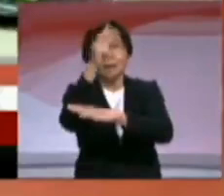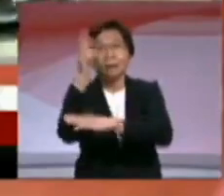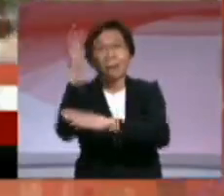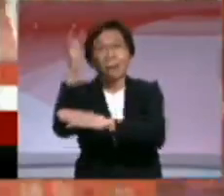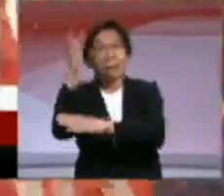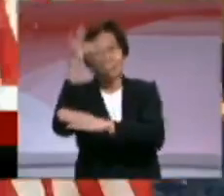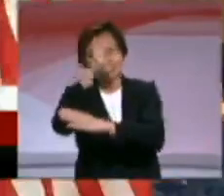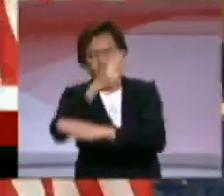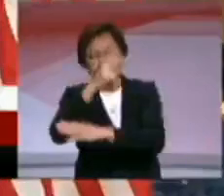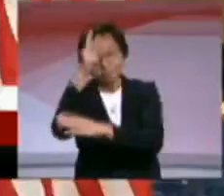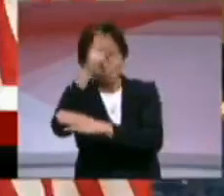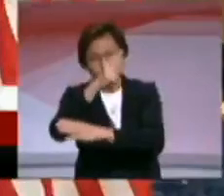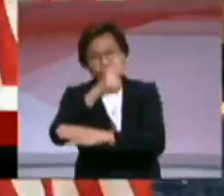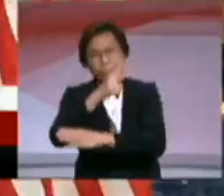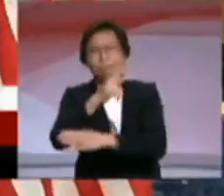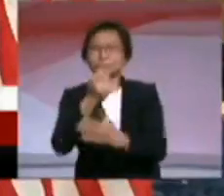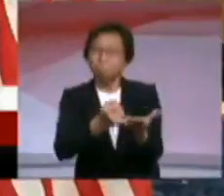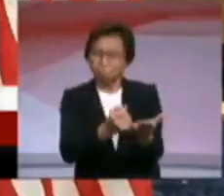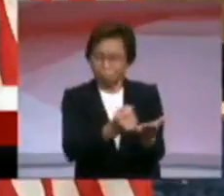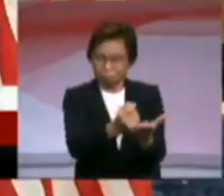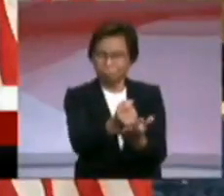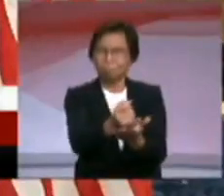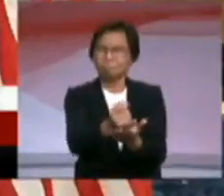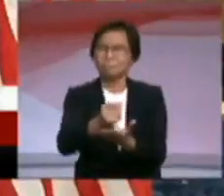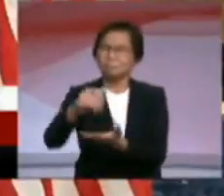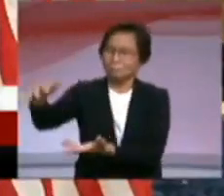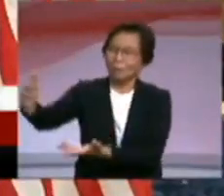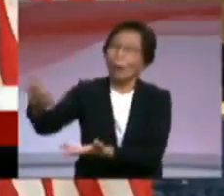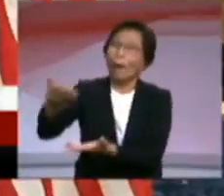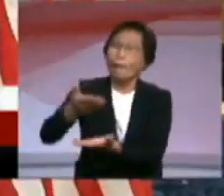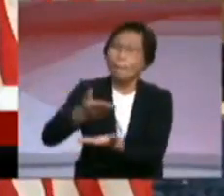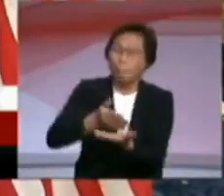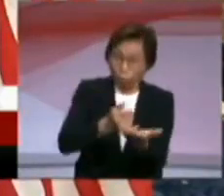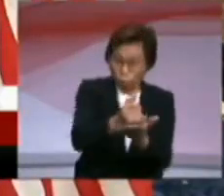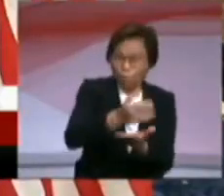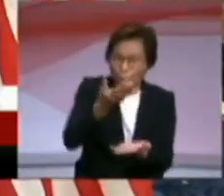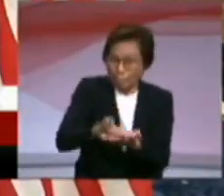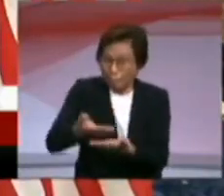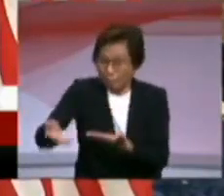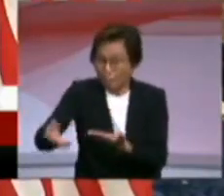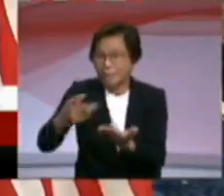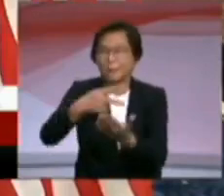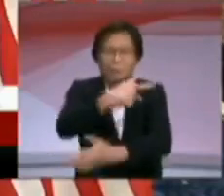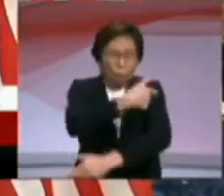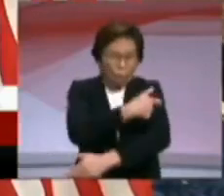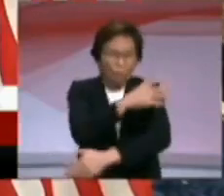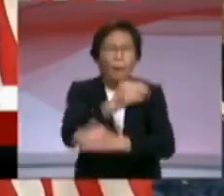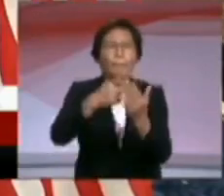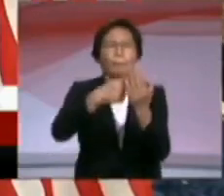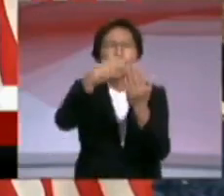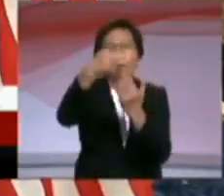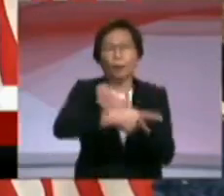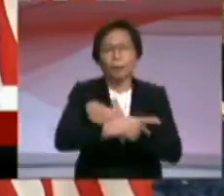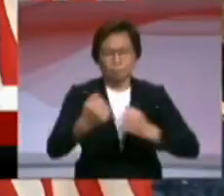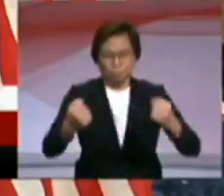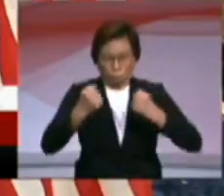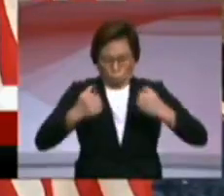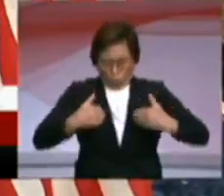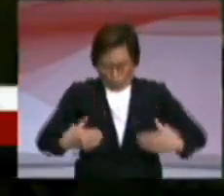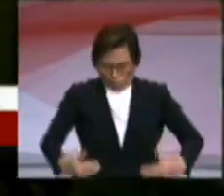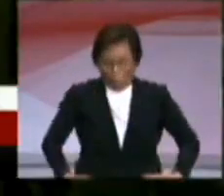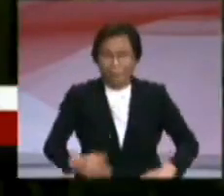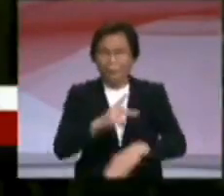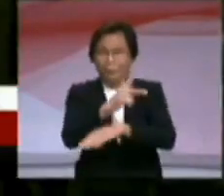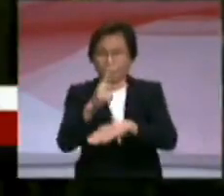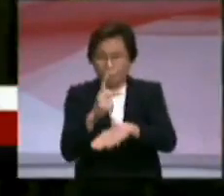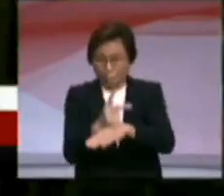akan memastikan ketelusan perolehan vaksin dan program imunisasi kebangsaan akan